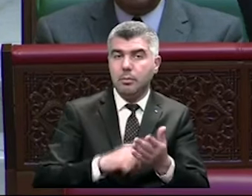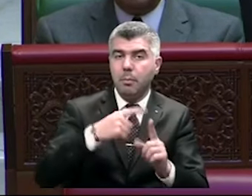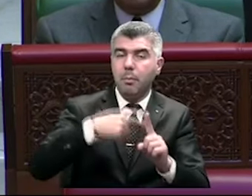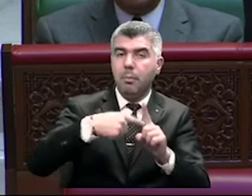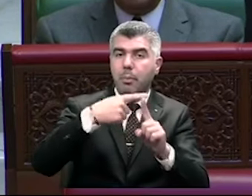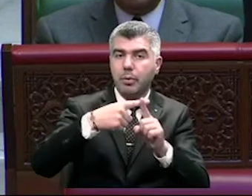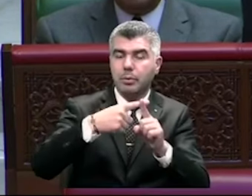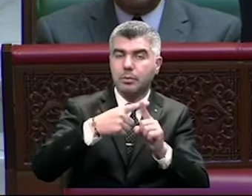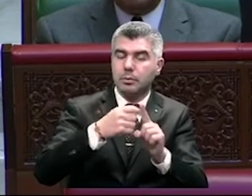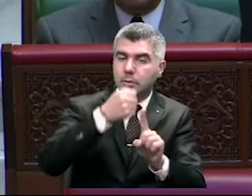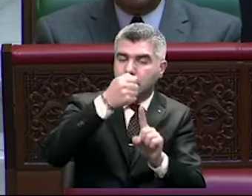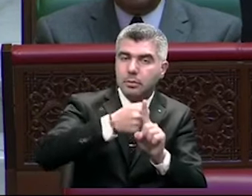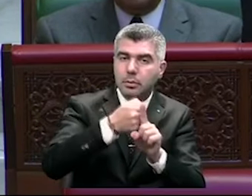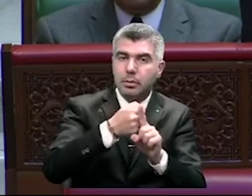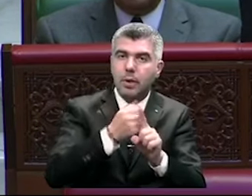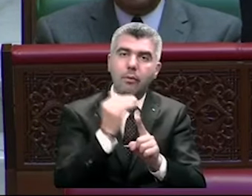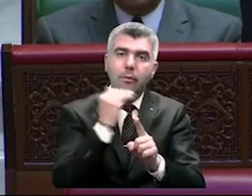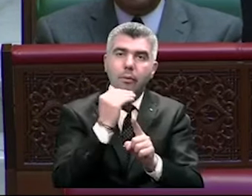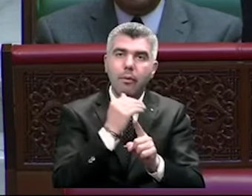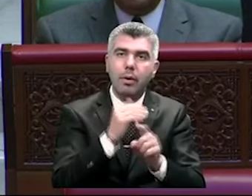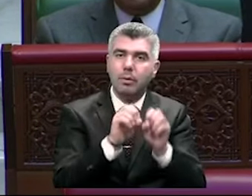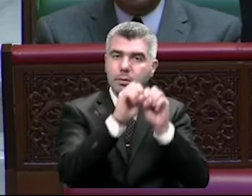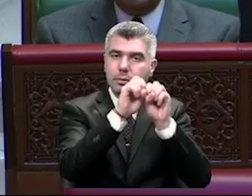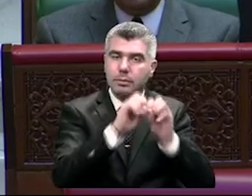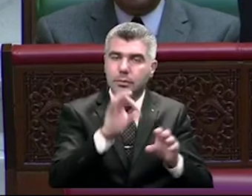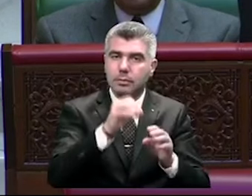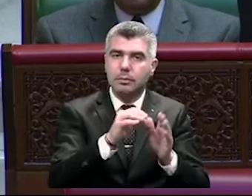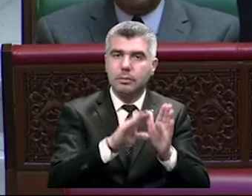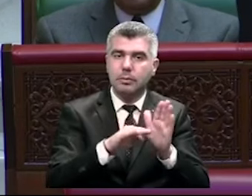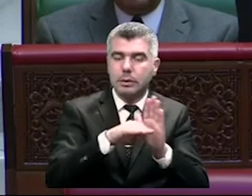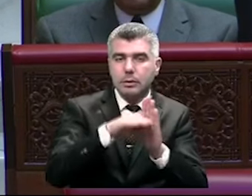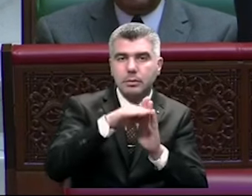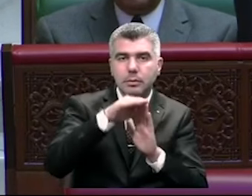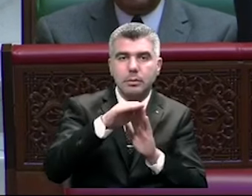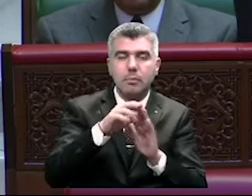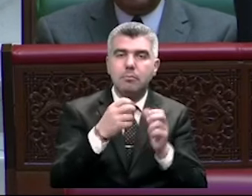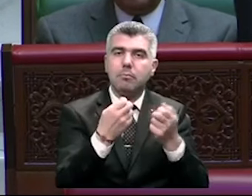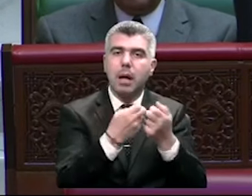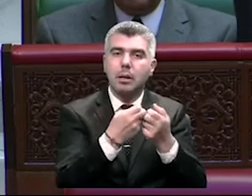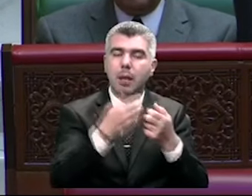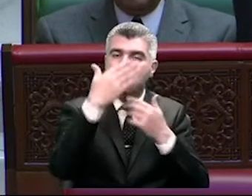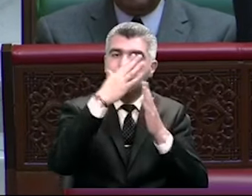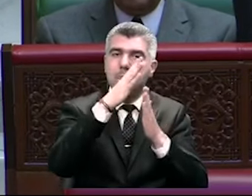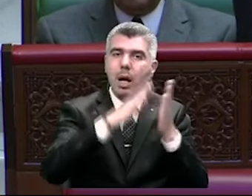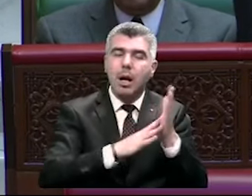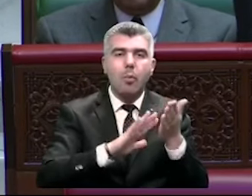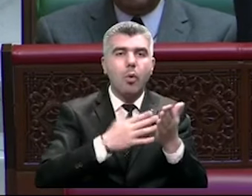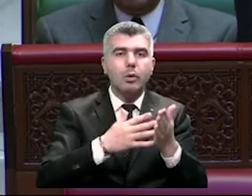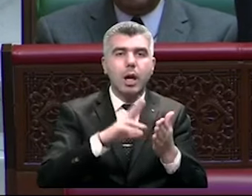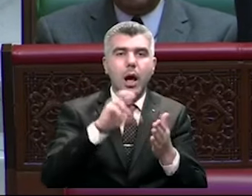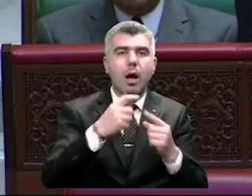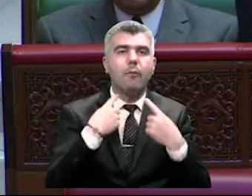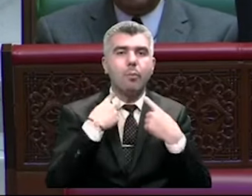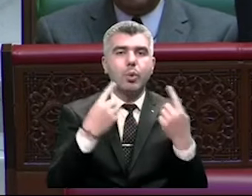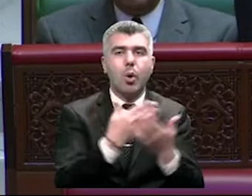مستوى الجهود المبذوله وتسريع وتيره التنزيل على كافه الاصعده لنجعل من المملكه مثلا يتحدى بكافه المحافل